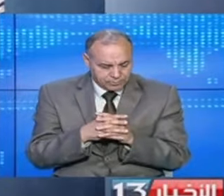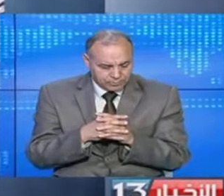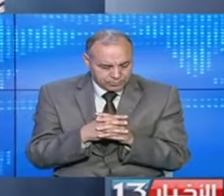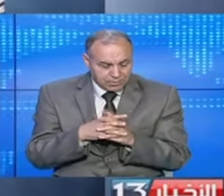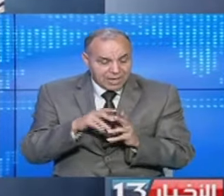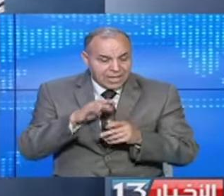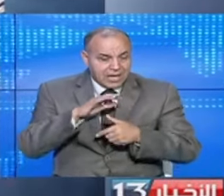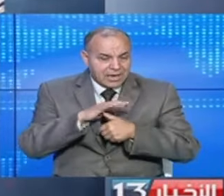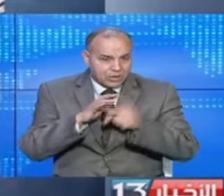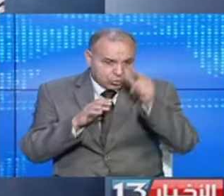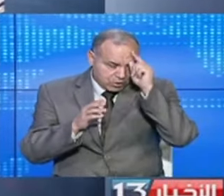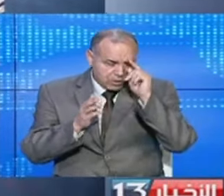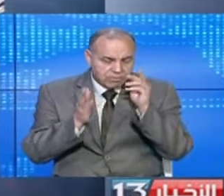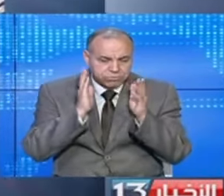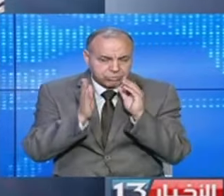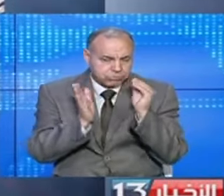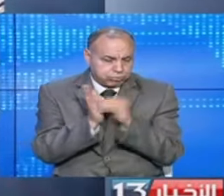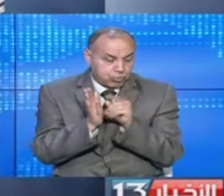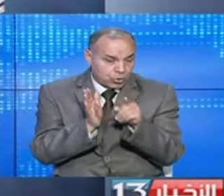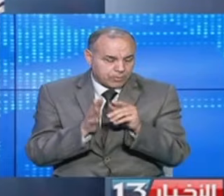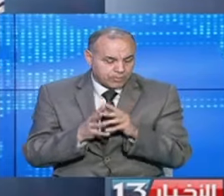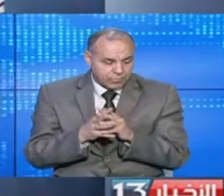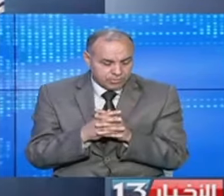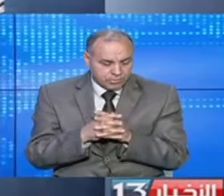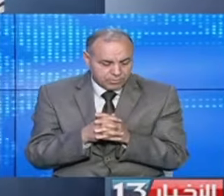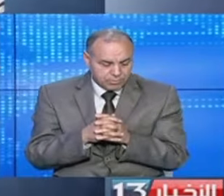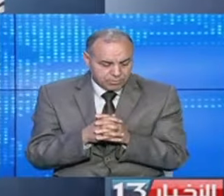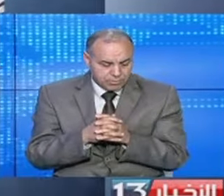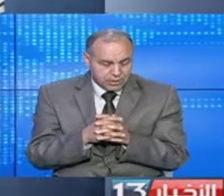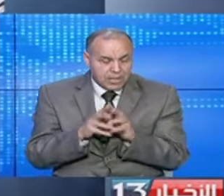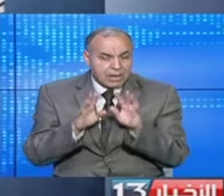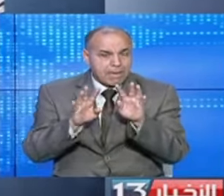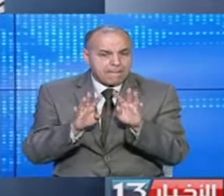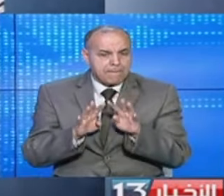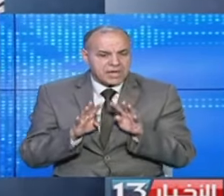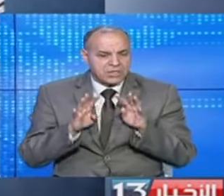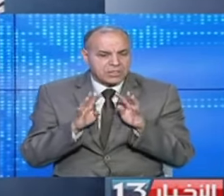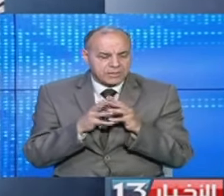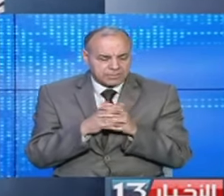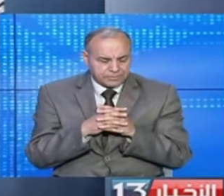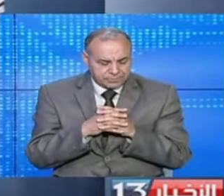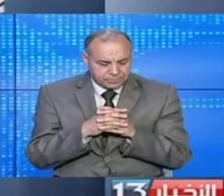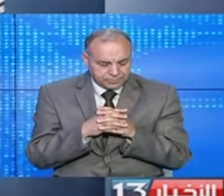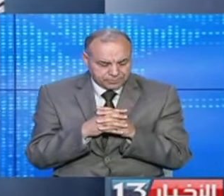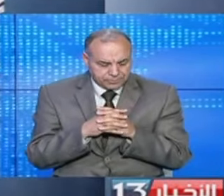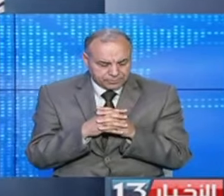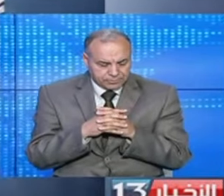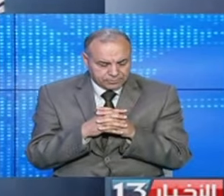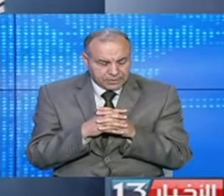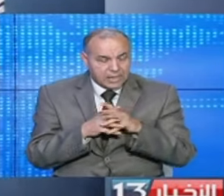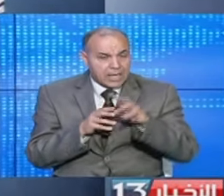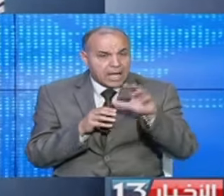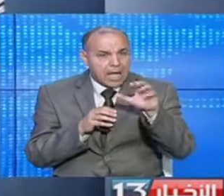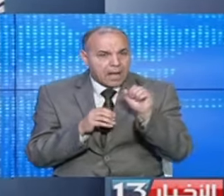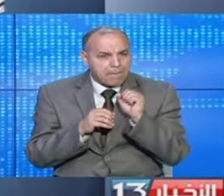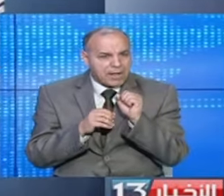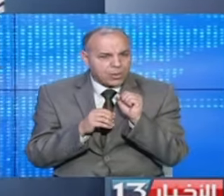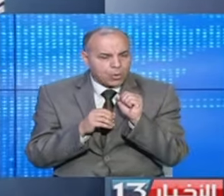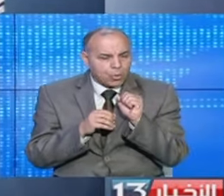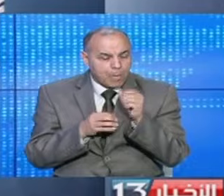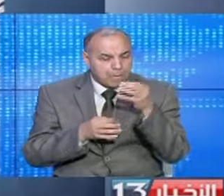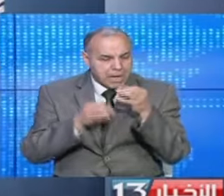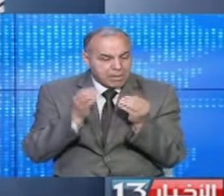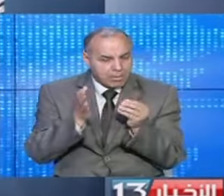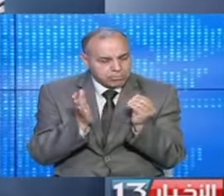نشرتها الرئاسة في صفحة رسمية لرئاسة الجمهورية أن المجلس يعني كان مدعو لوضع وإرساء